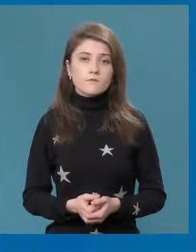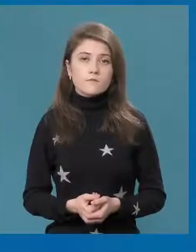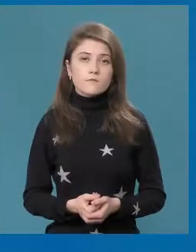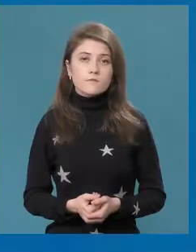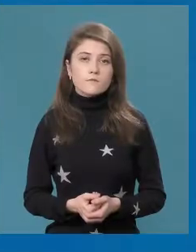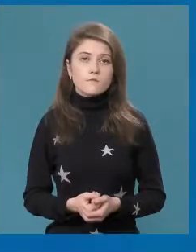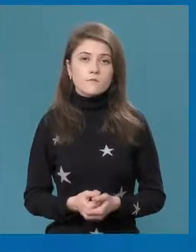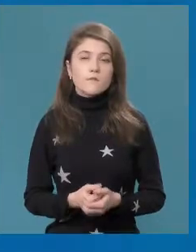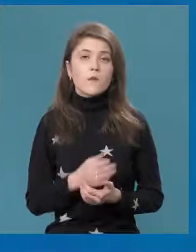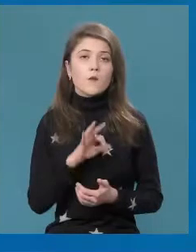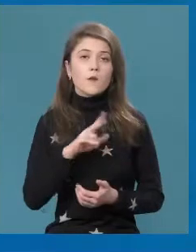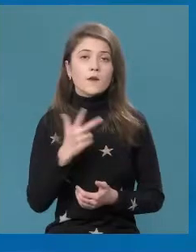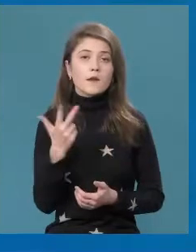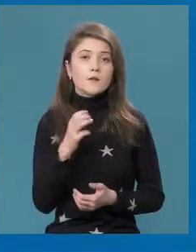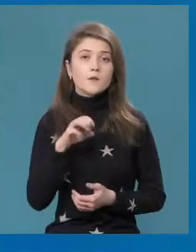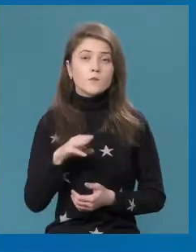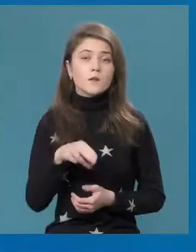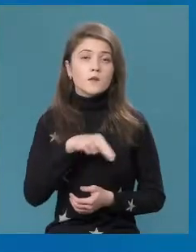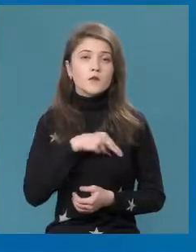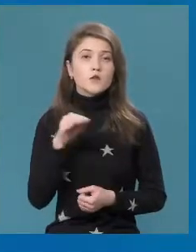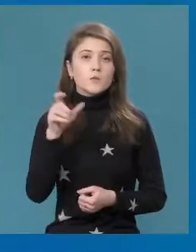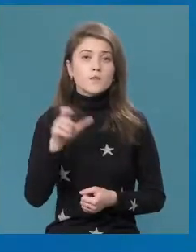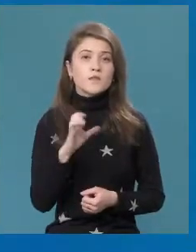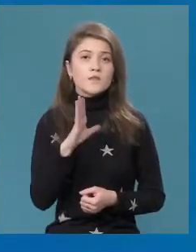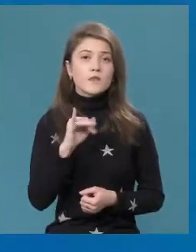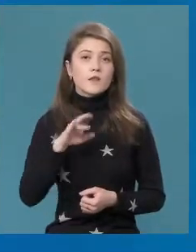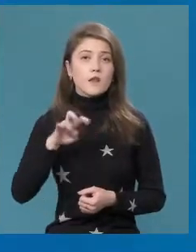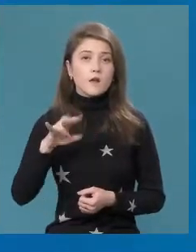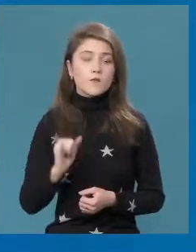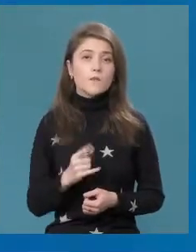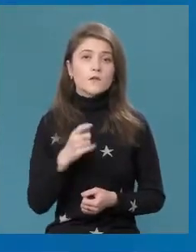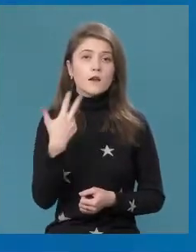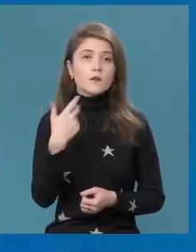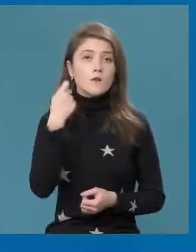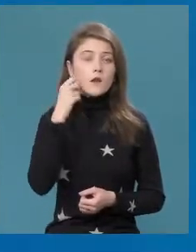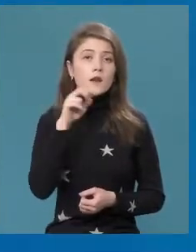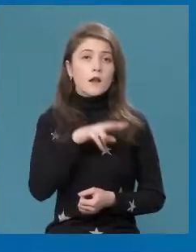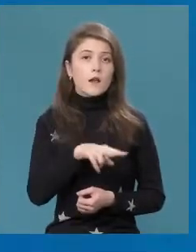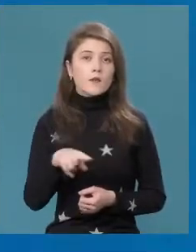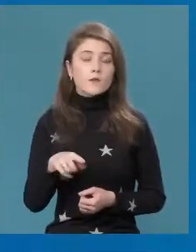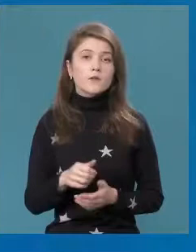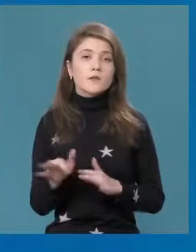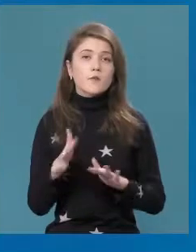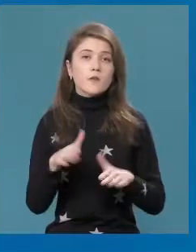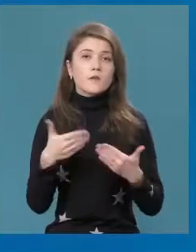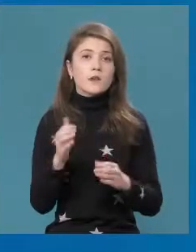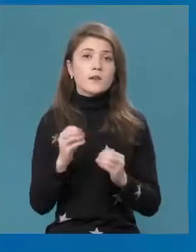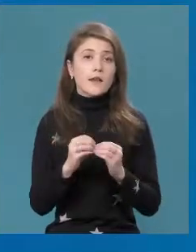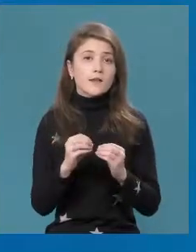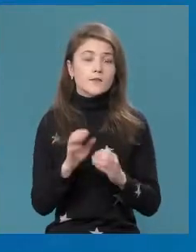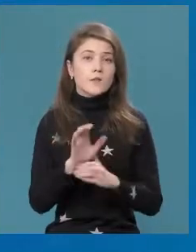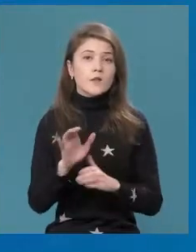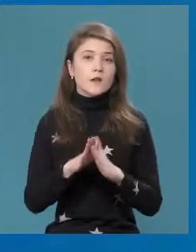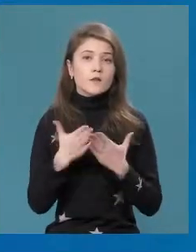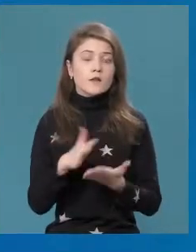Орденом княгині Ольги третього ступеня нагороджено житомирянку Світлану Гресь. За 30 років літературної діяльності вона видала 10 поетичних збірок.